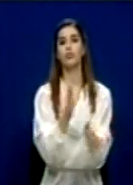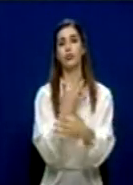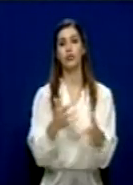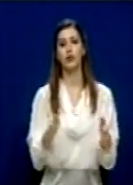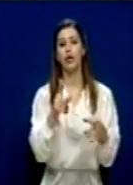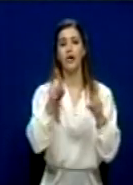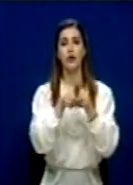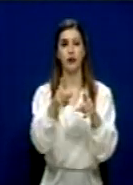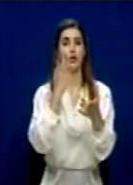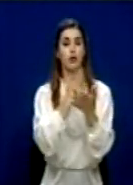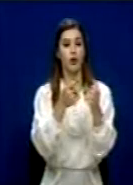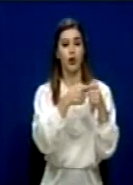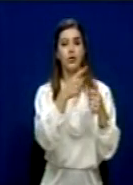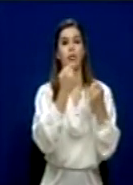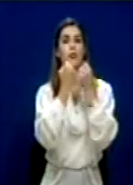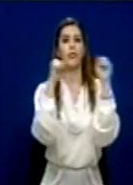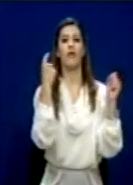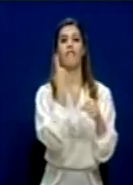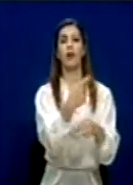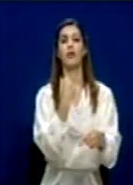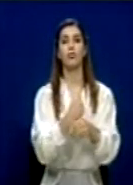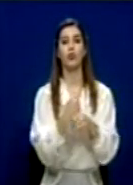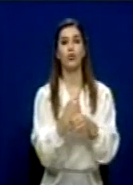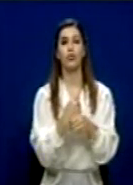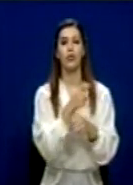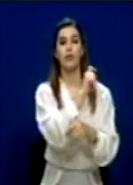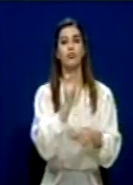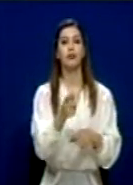Pra asociacioni do të jetë më i pavarur se sa që është vetë Kosova.